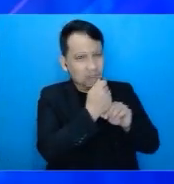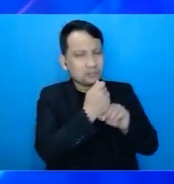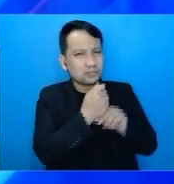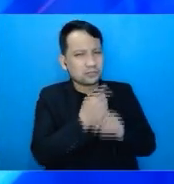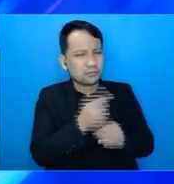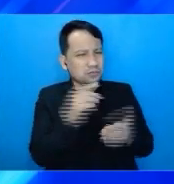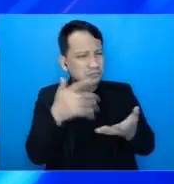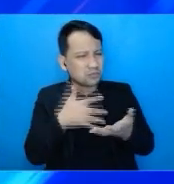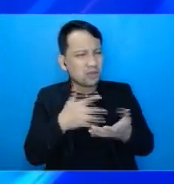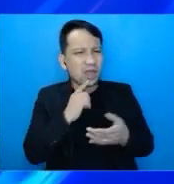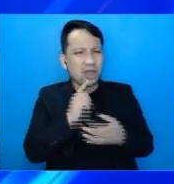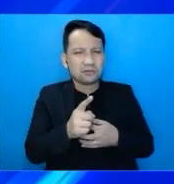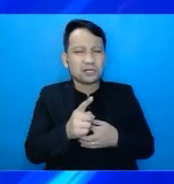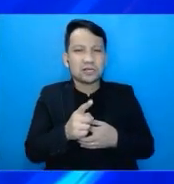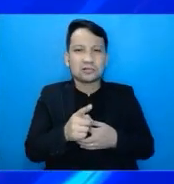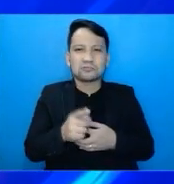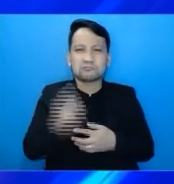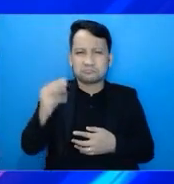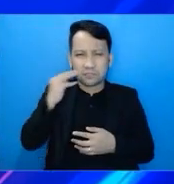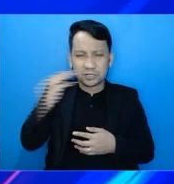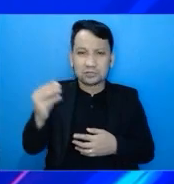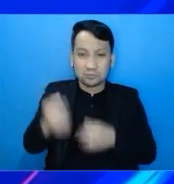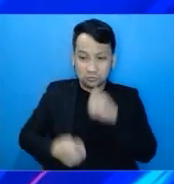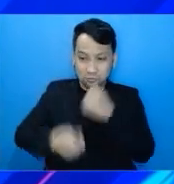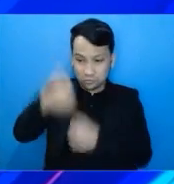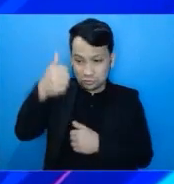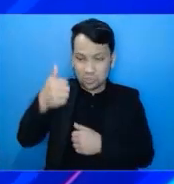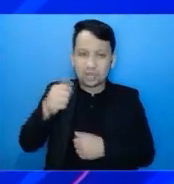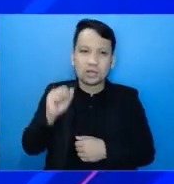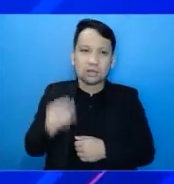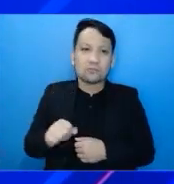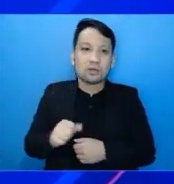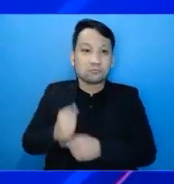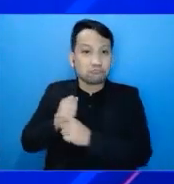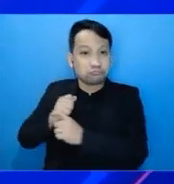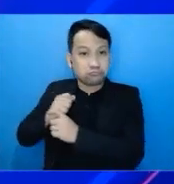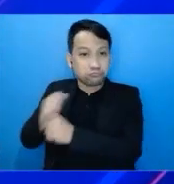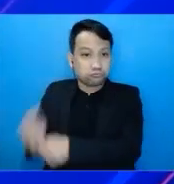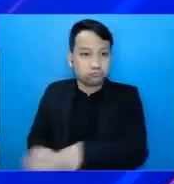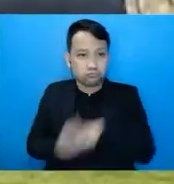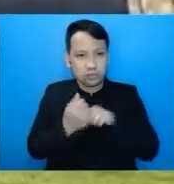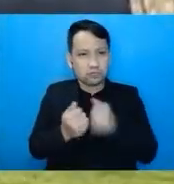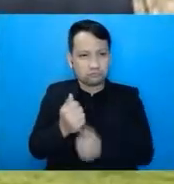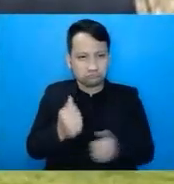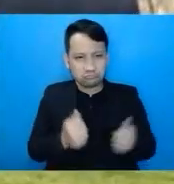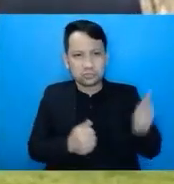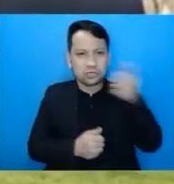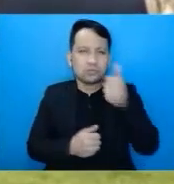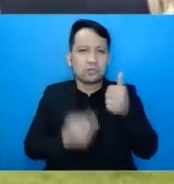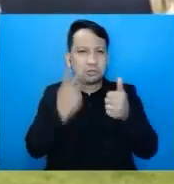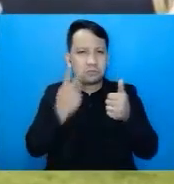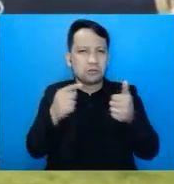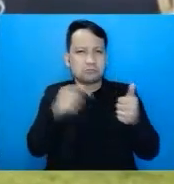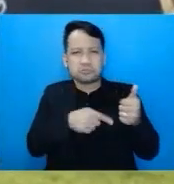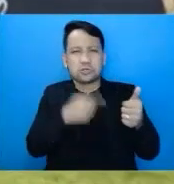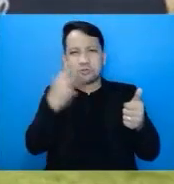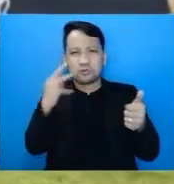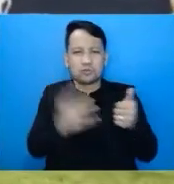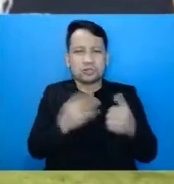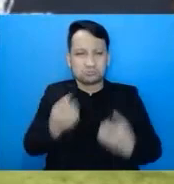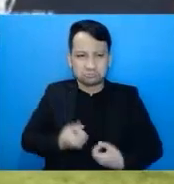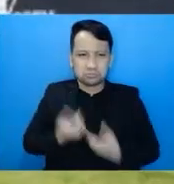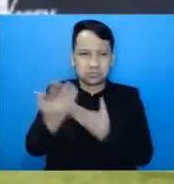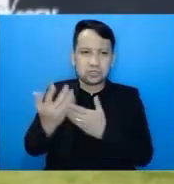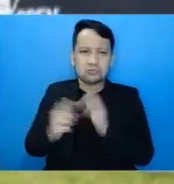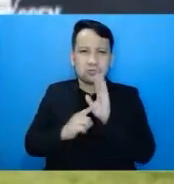hirit ni McIlroy nang manalo si Yuka, ang swing naman ng Pinay ang dapat panoorin. Dala ang inspirasyon, momentum